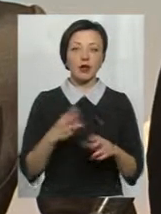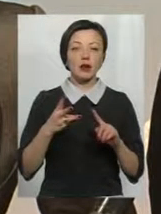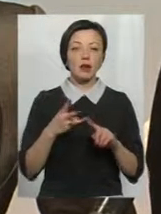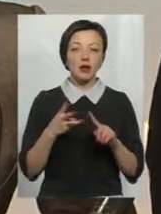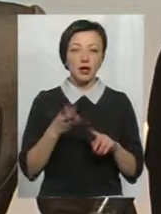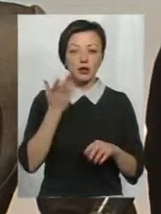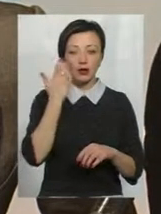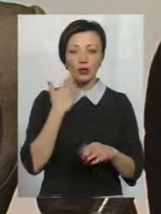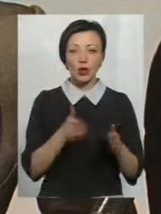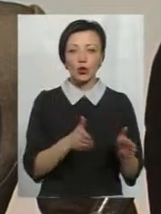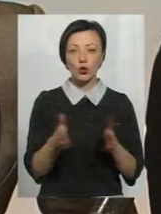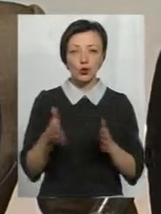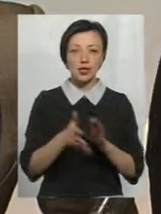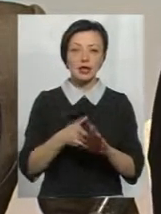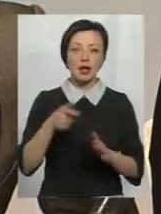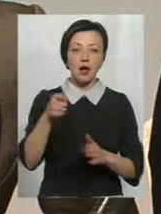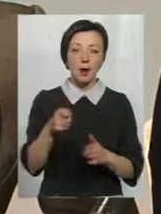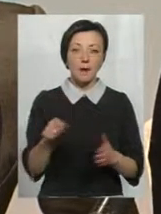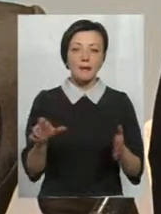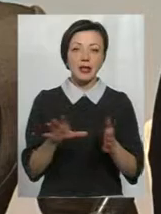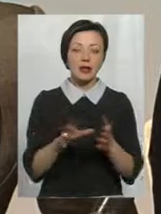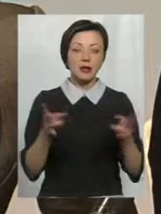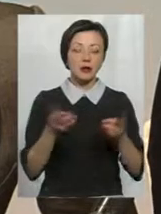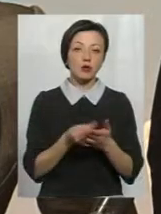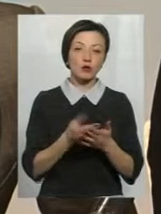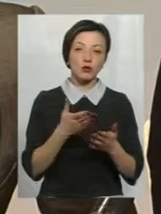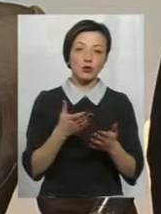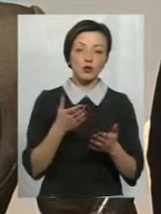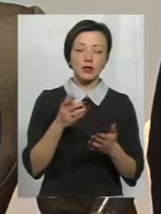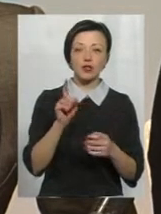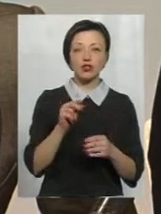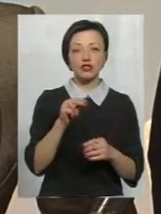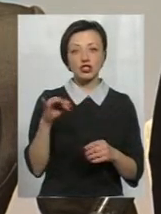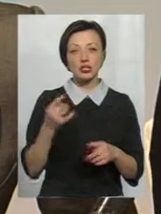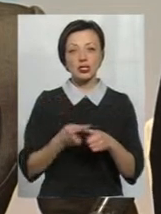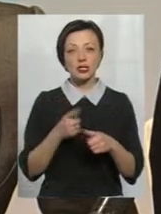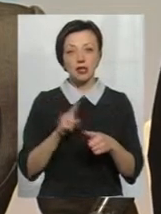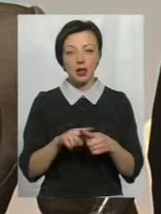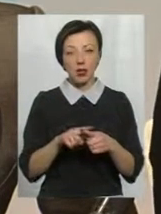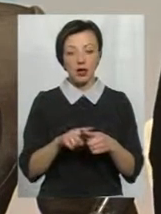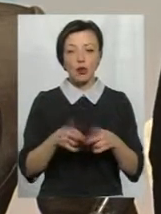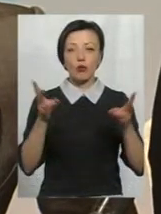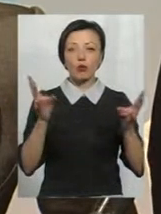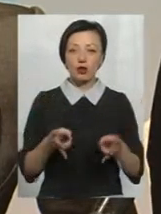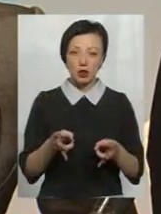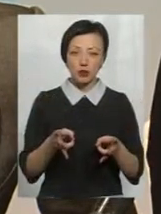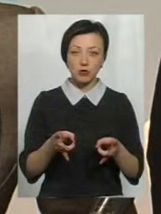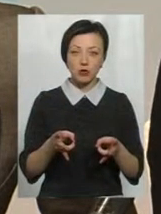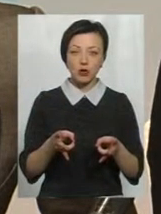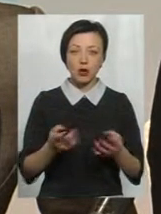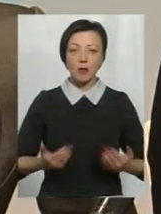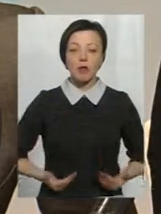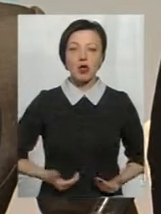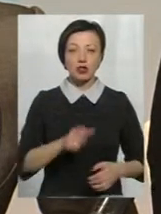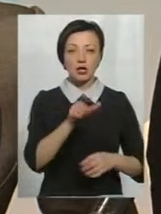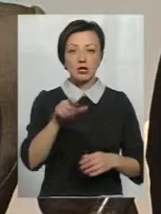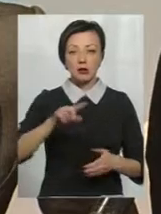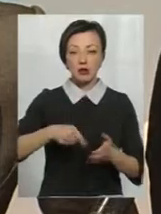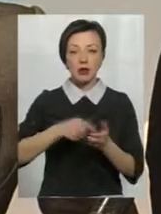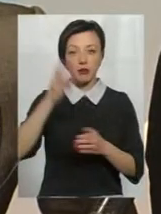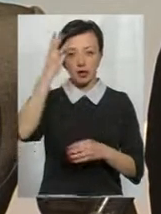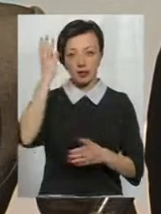По-третє, коли готується петиція, дійсно потрібно оцінювати, давати оцінку, чи це потрібно мешканцям Хмельницького, тому